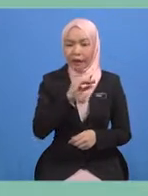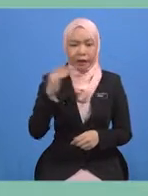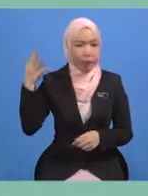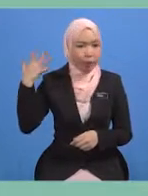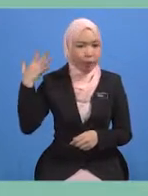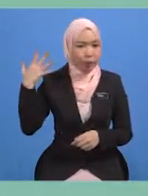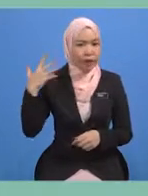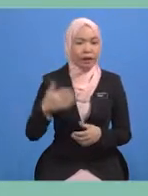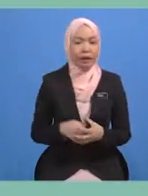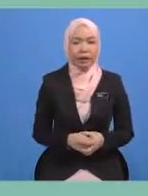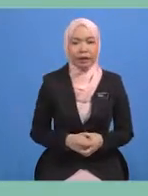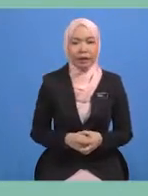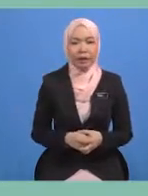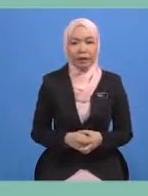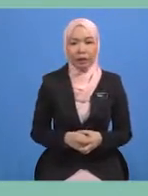gelombang elektromagnet